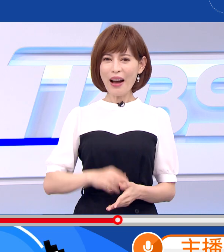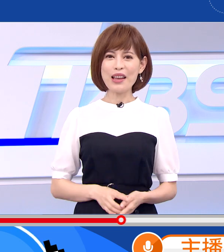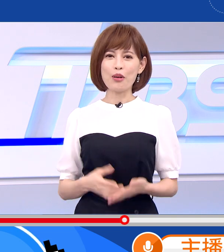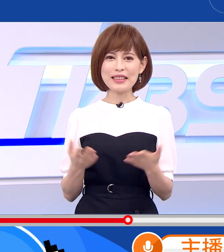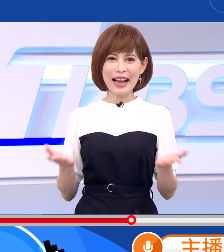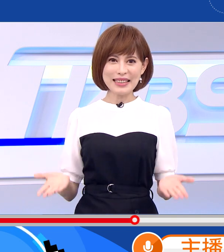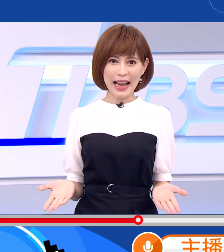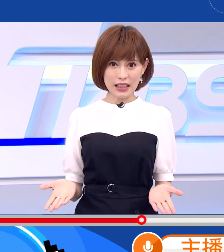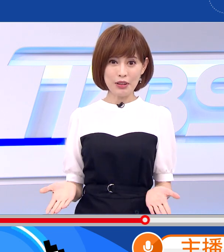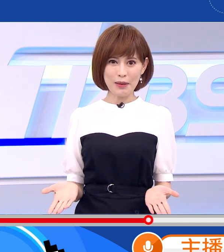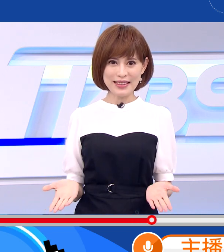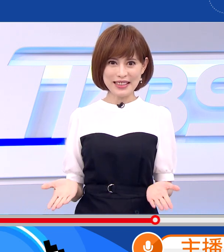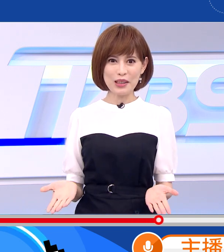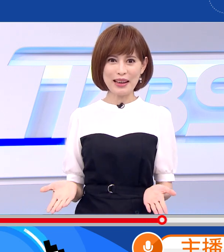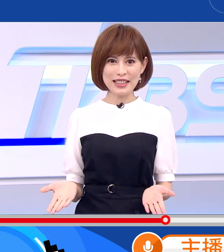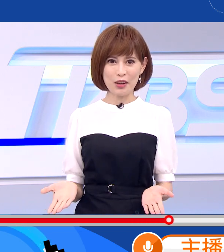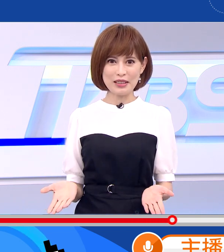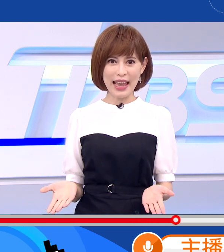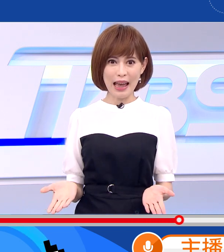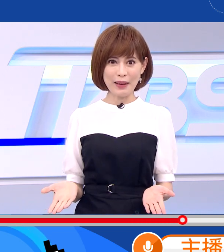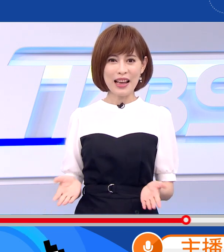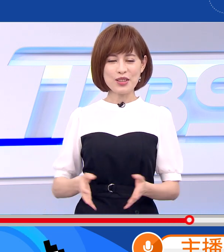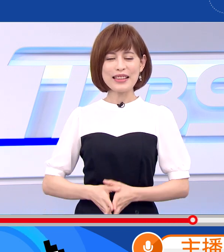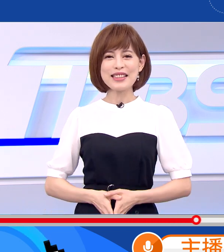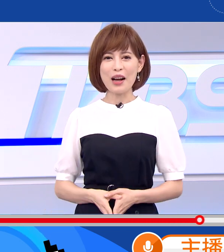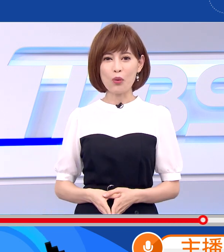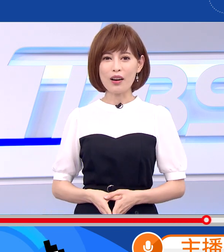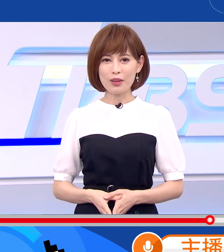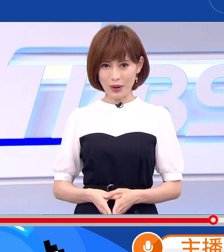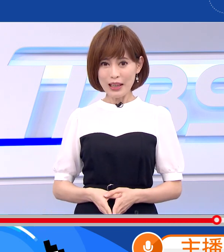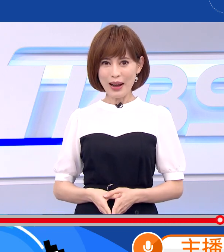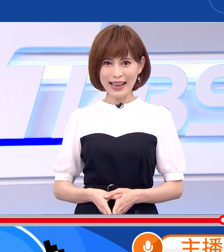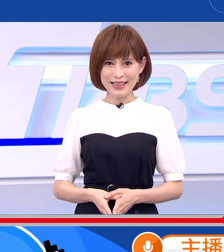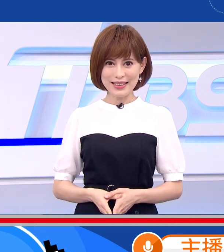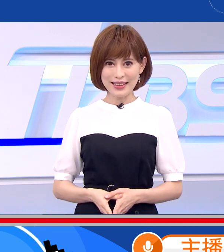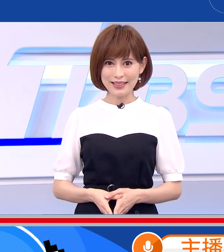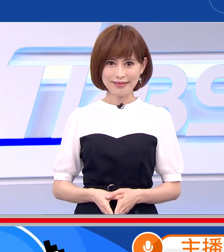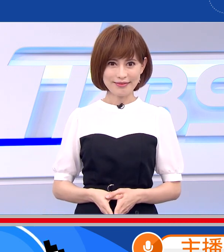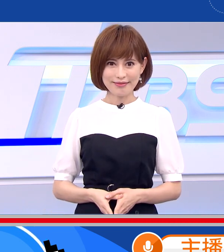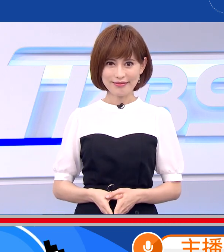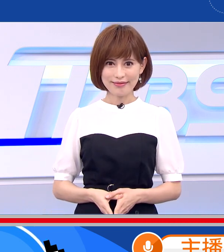还有，下载 TVBS 新闻手机 App， 随时掌握国内外大事。